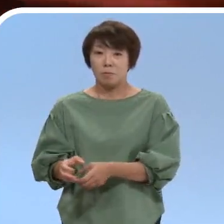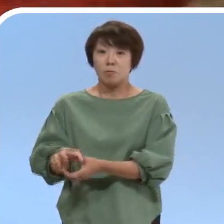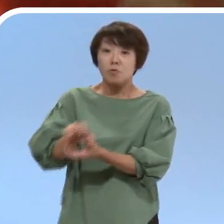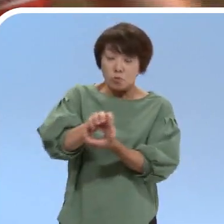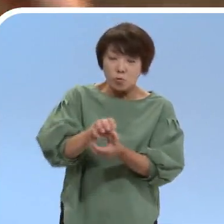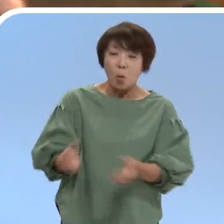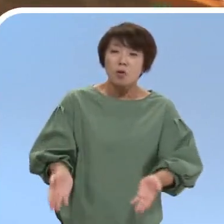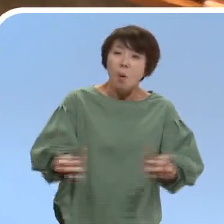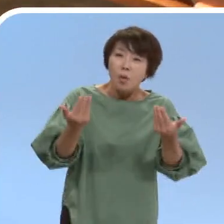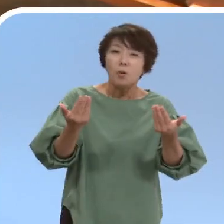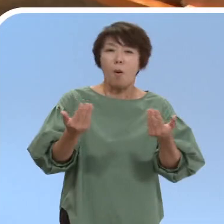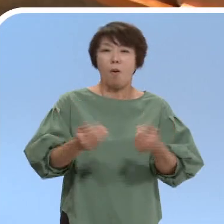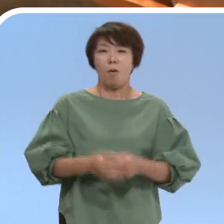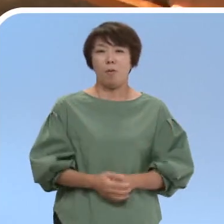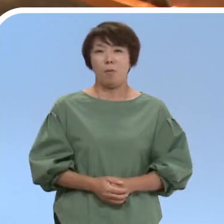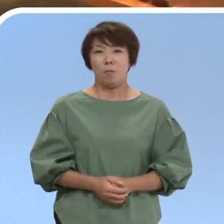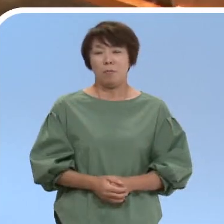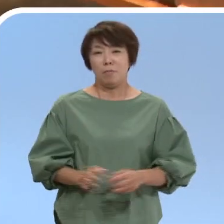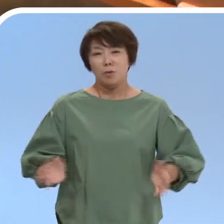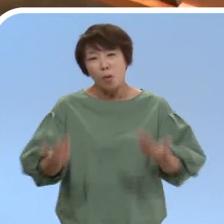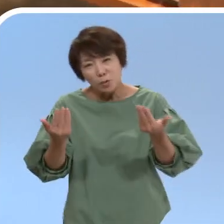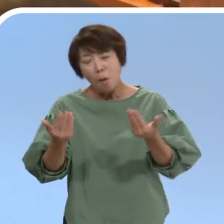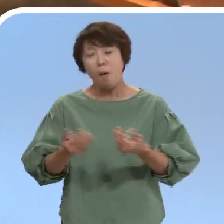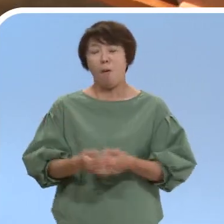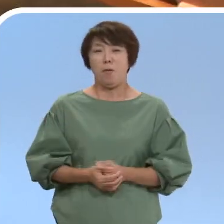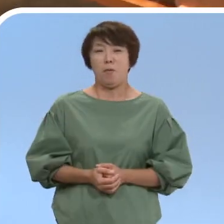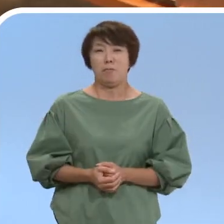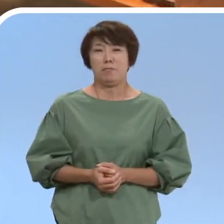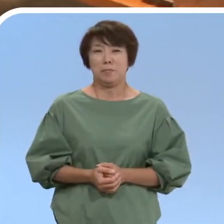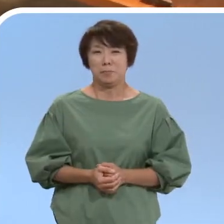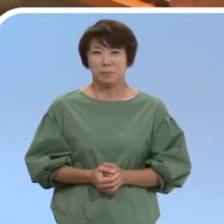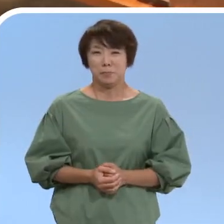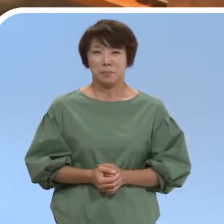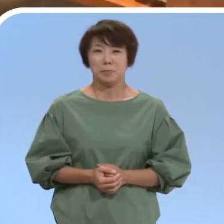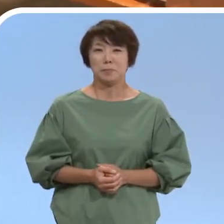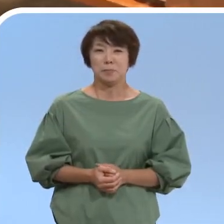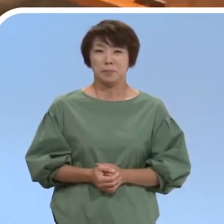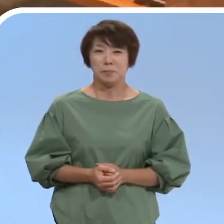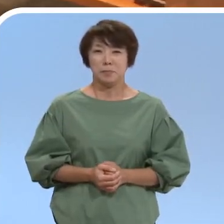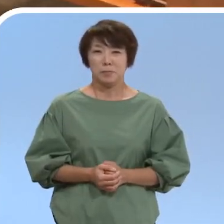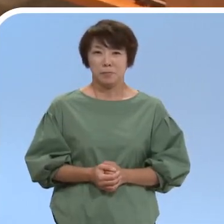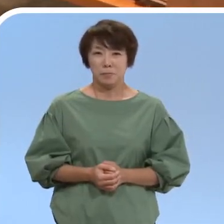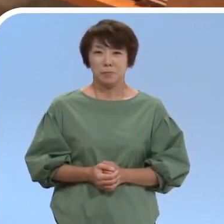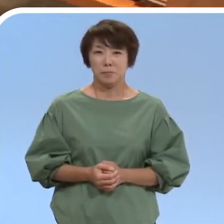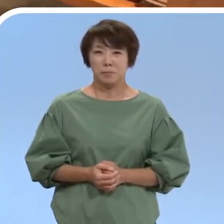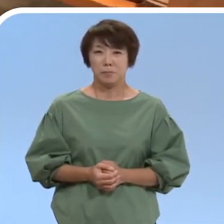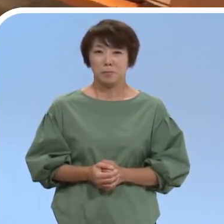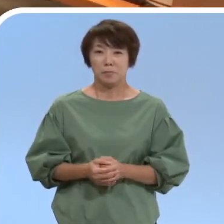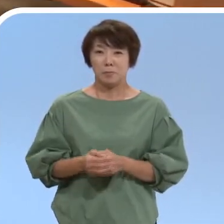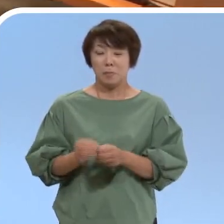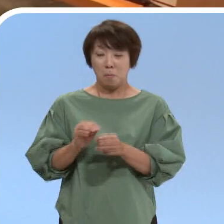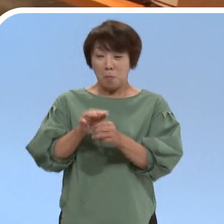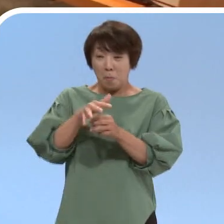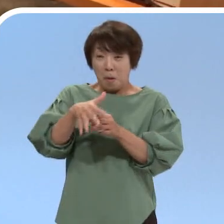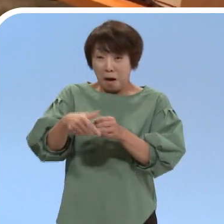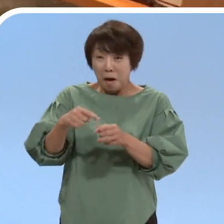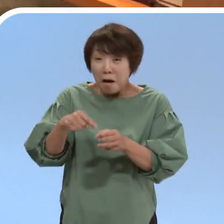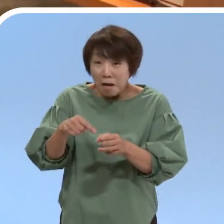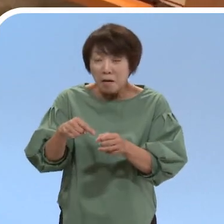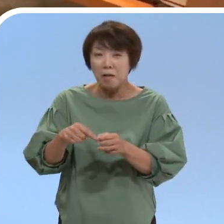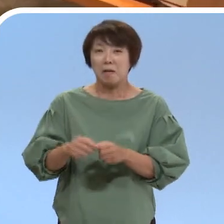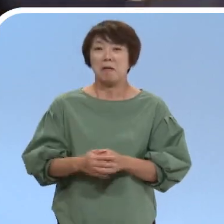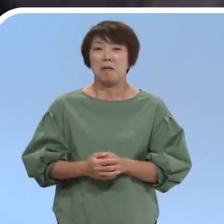だんで、よいしょ よいしょ よいしょ よいしょ よいしょ よいしょ、銘酒つい